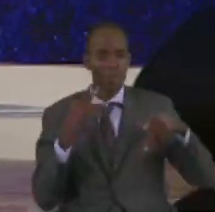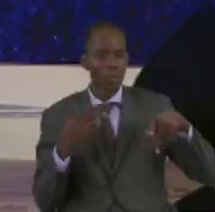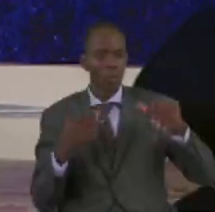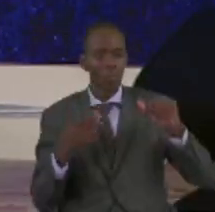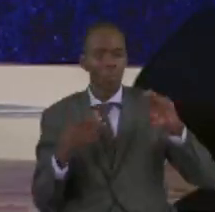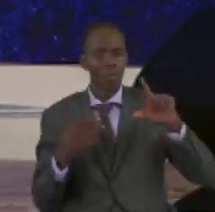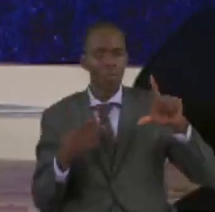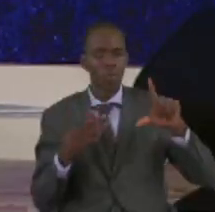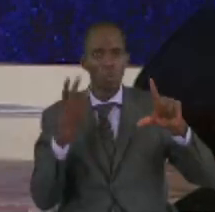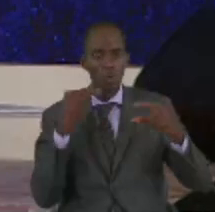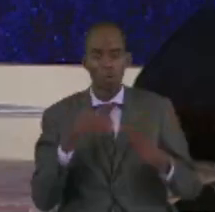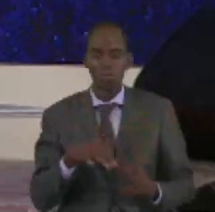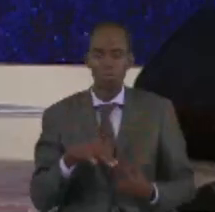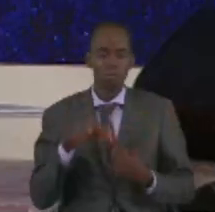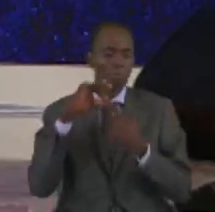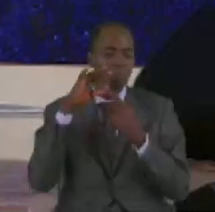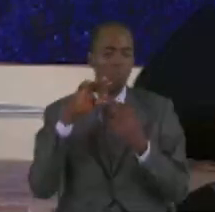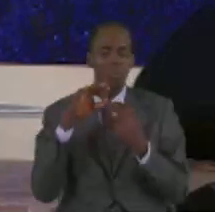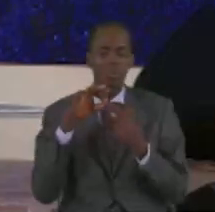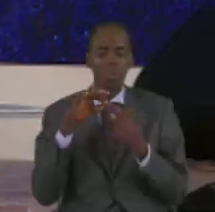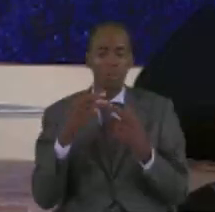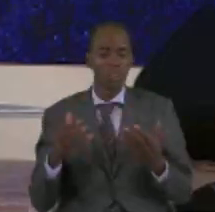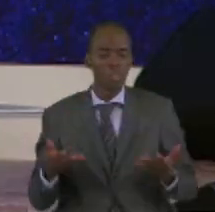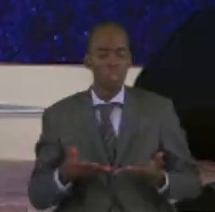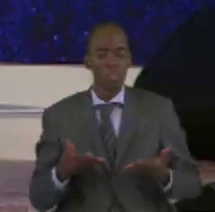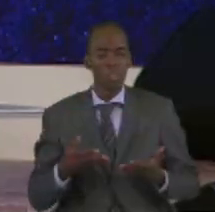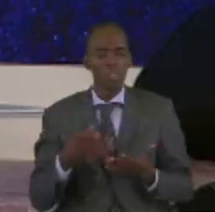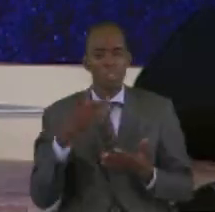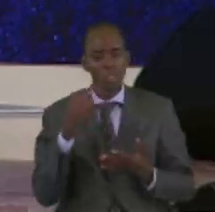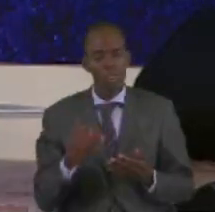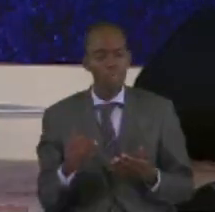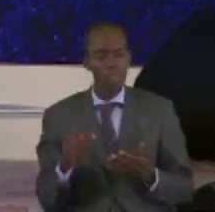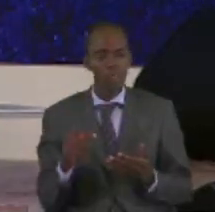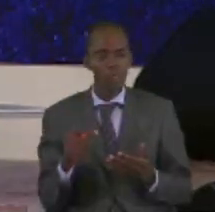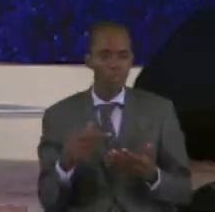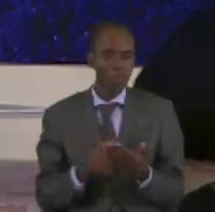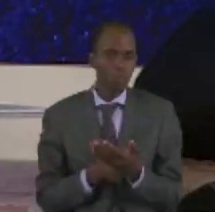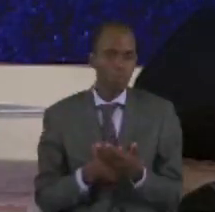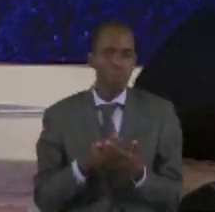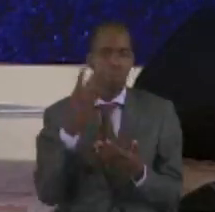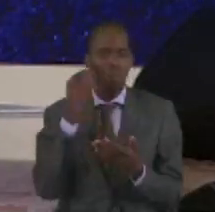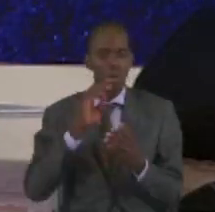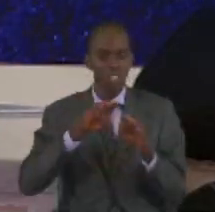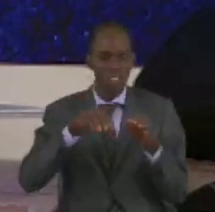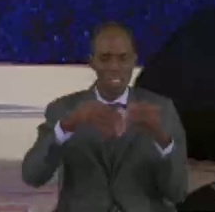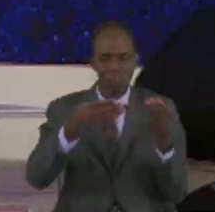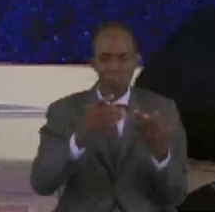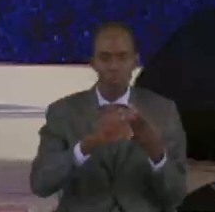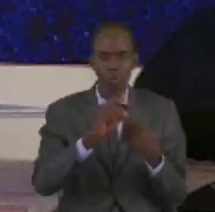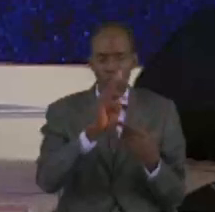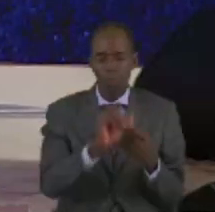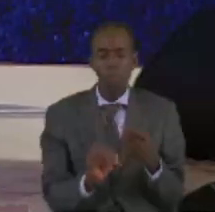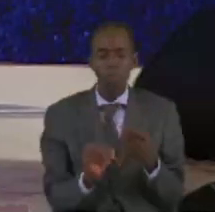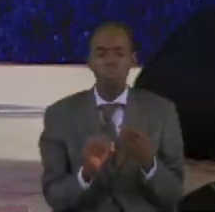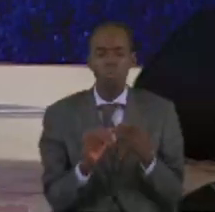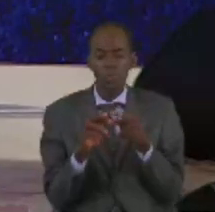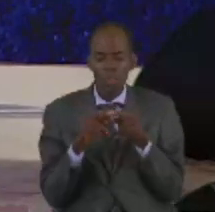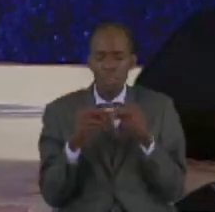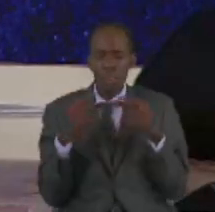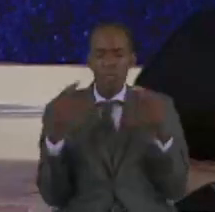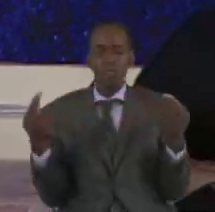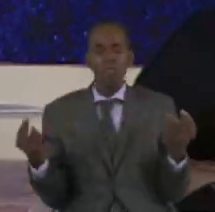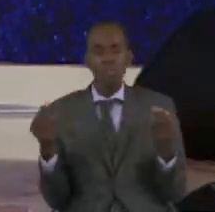L'apôtre Paul était unique, il était particulier, spécial. L'évangile lui a été donné, lui